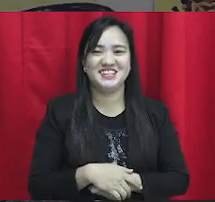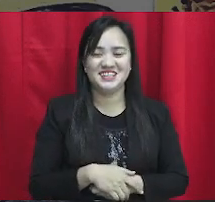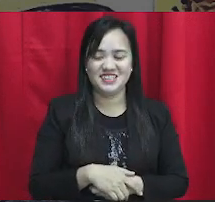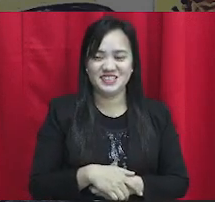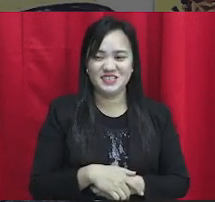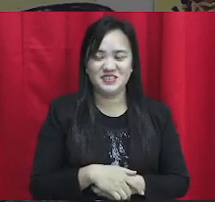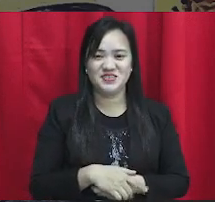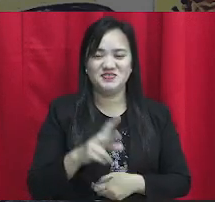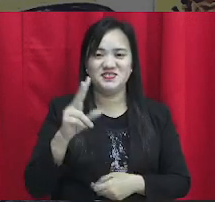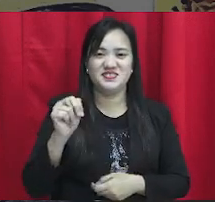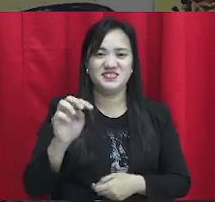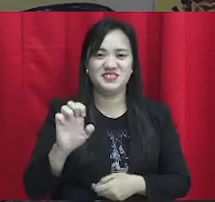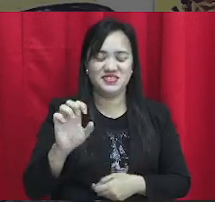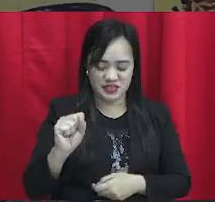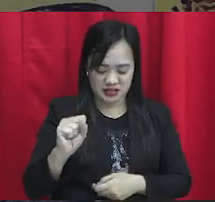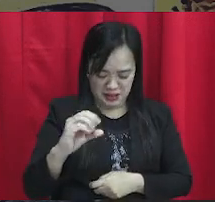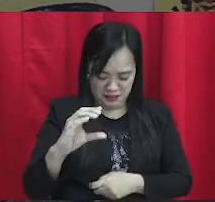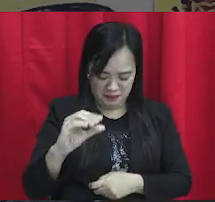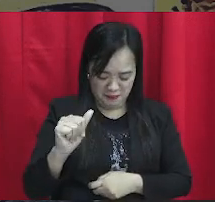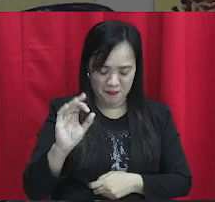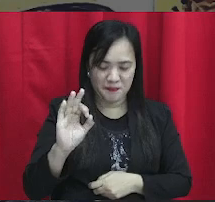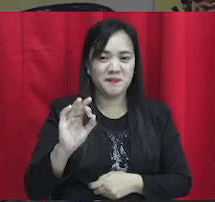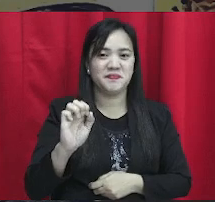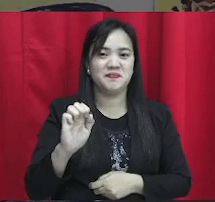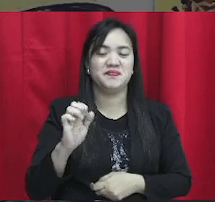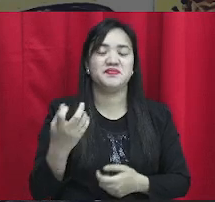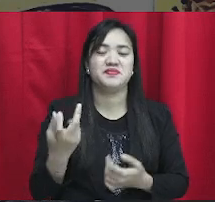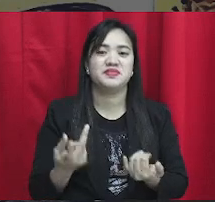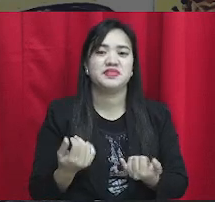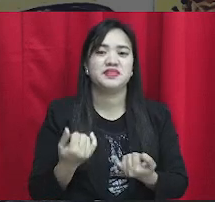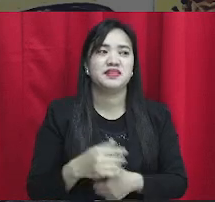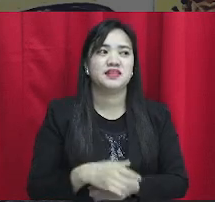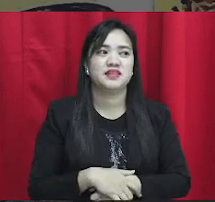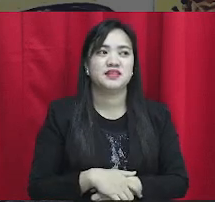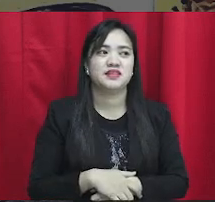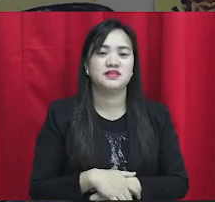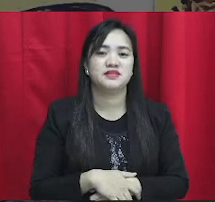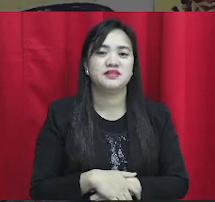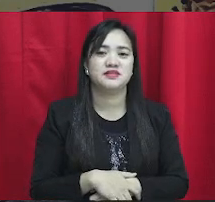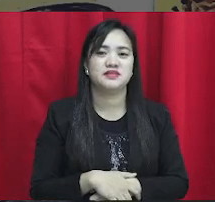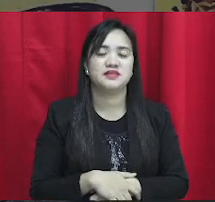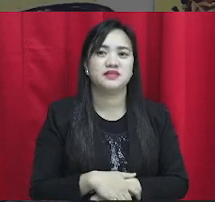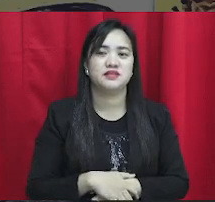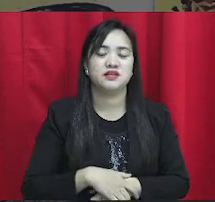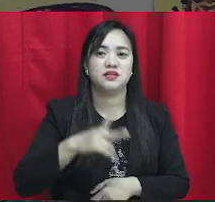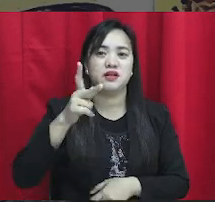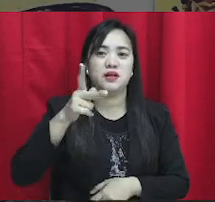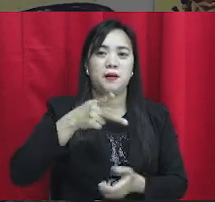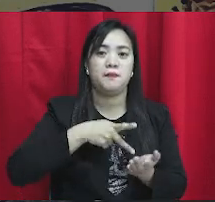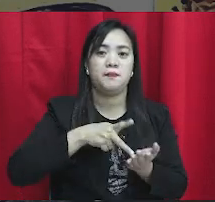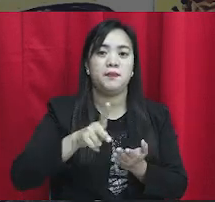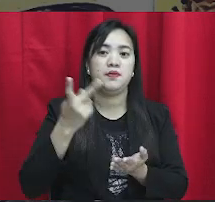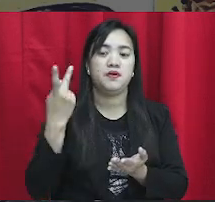May Nescafe ba? Oh, nay, matanong ko lang, yung coffee niyo ba, nay, ay pure, walang halo?